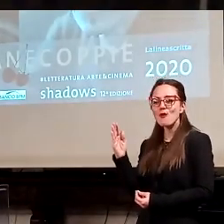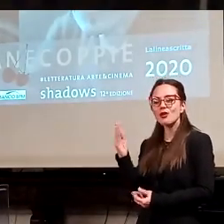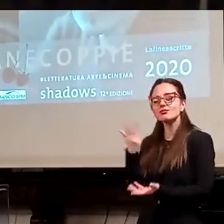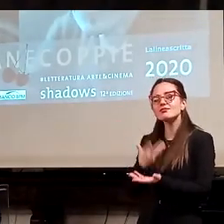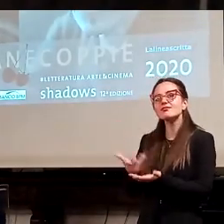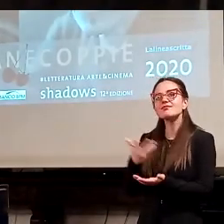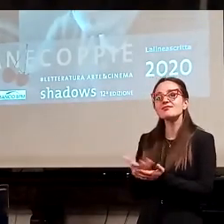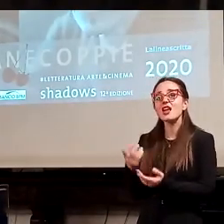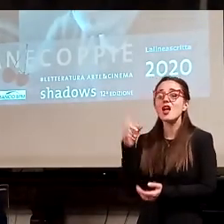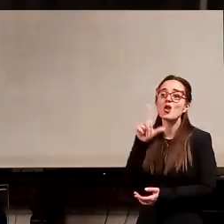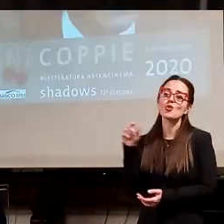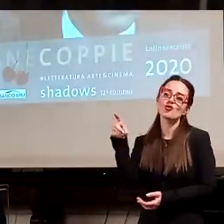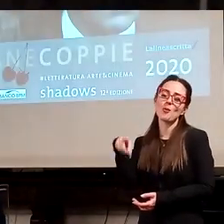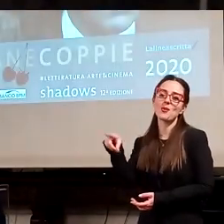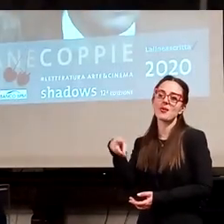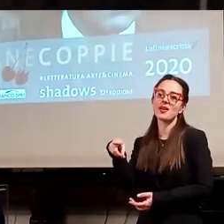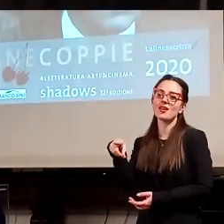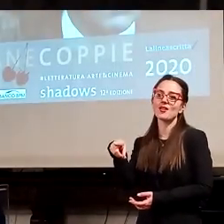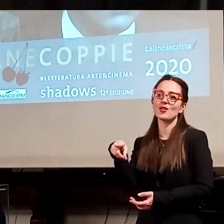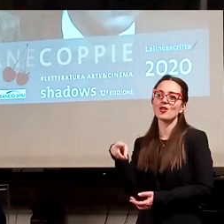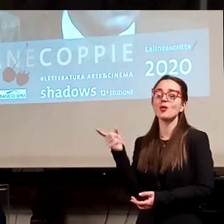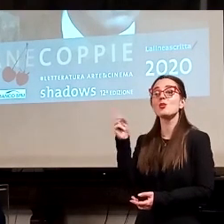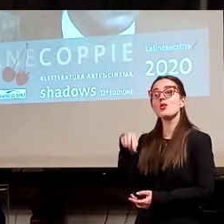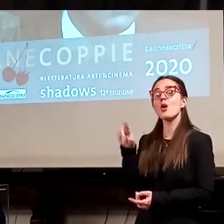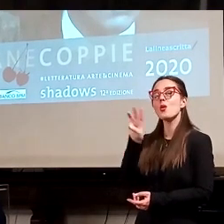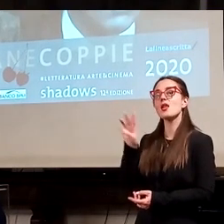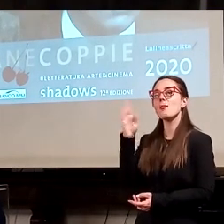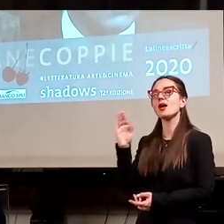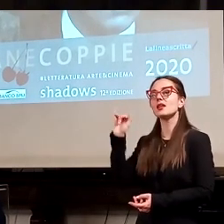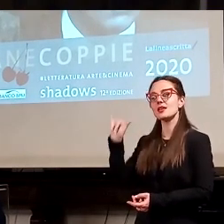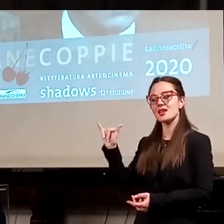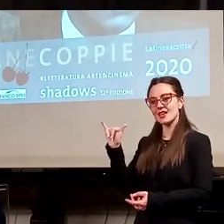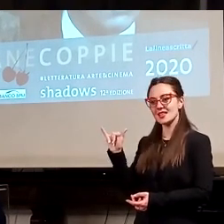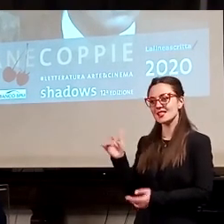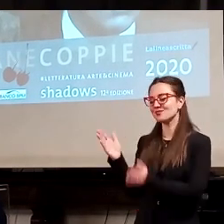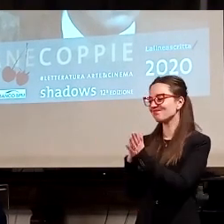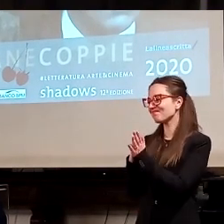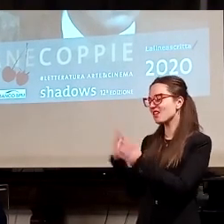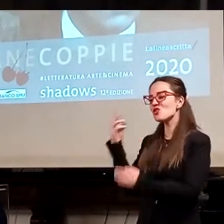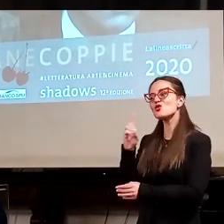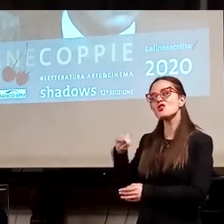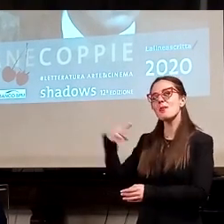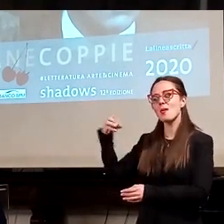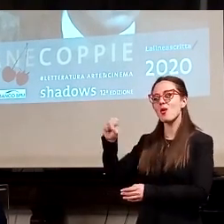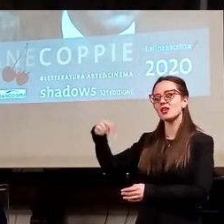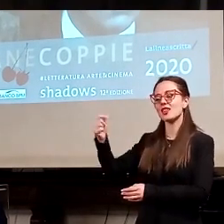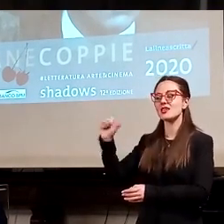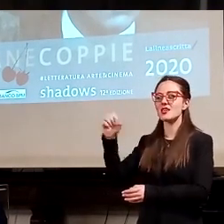dimenticatissimo lucio piccolo e il famosissimo william battere liz un applauso per giuseppe montesano